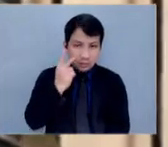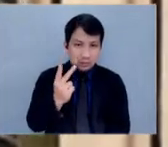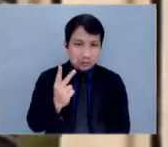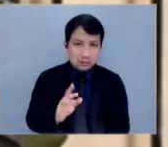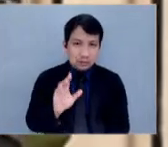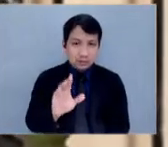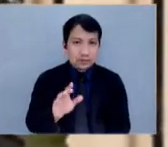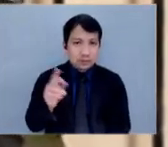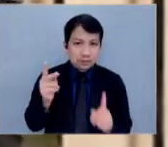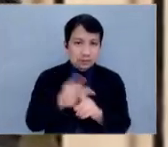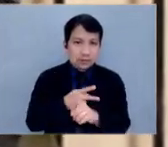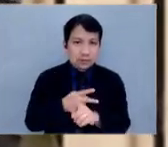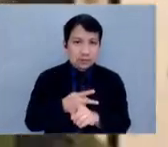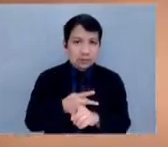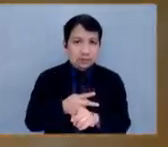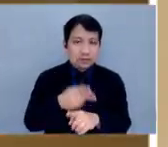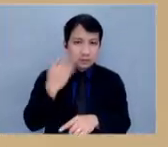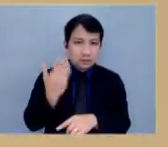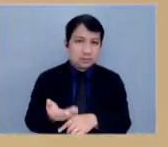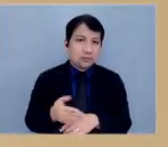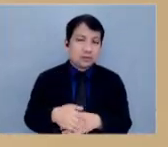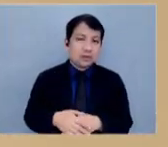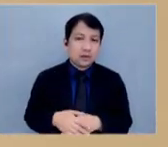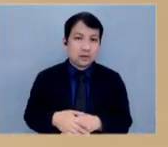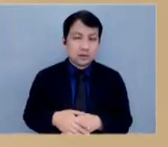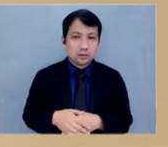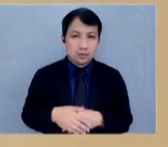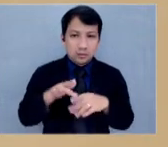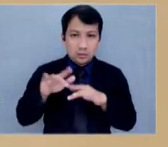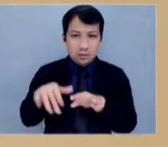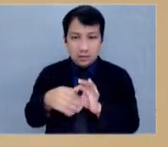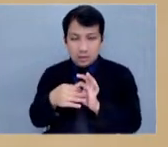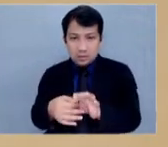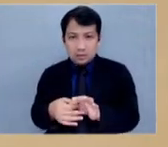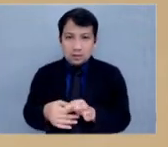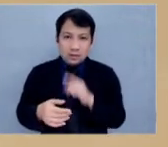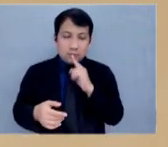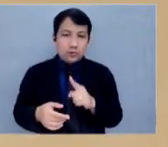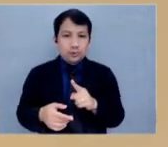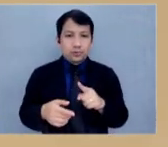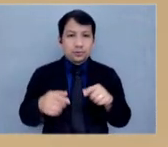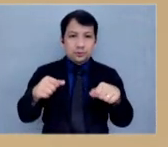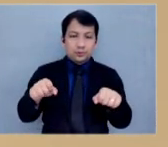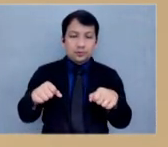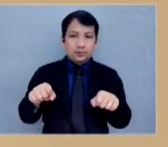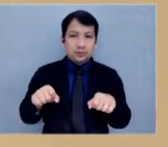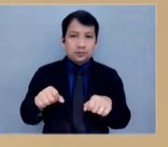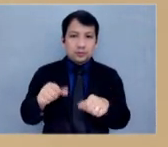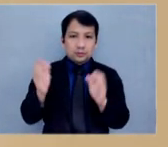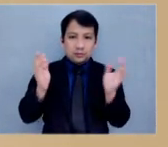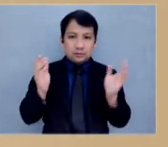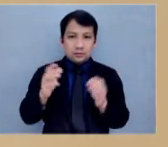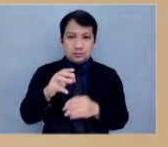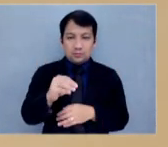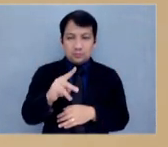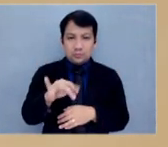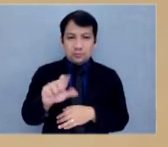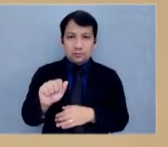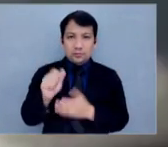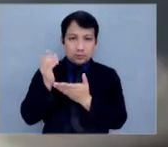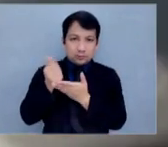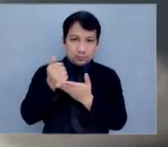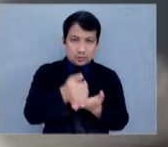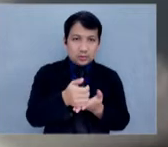kasi namatay sila. Nakikipag-ugnayan na rin ang pamunuan ng motorcycle taxi service para maghatid ng tulong sa mga